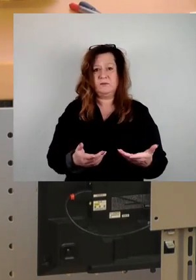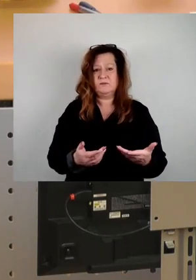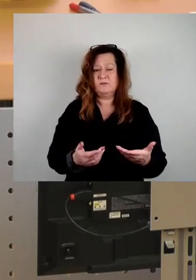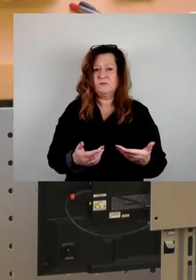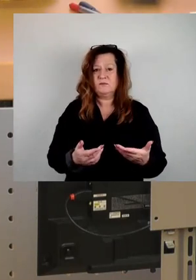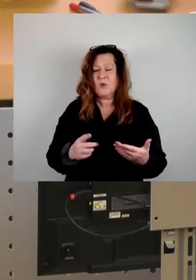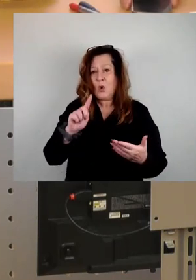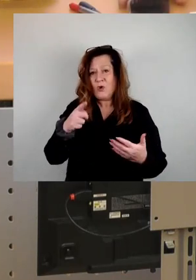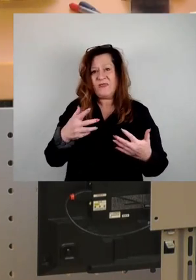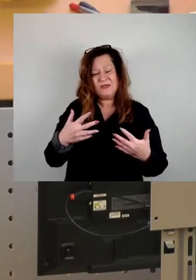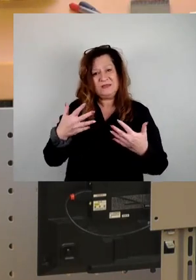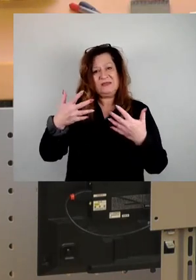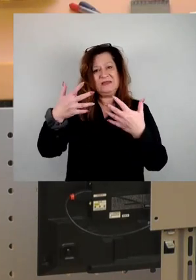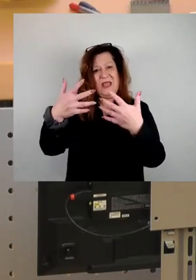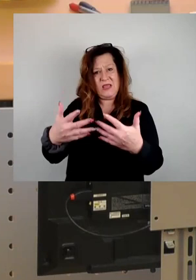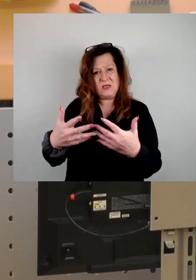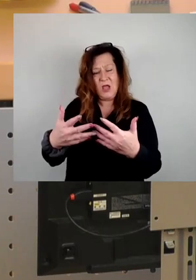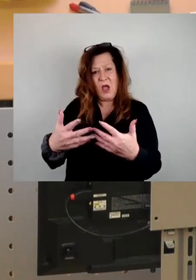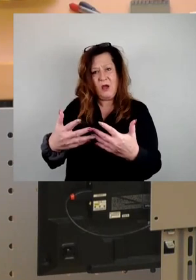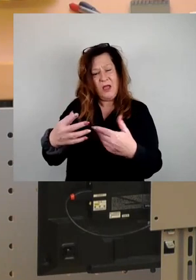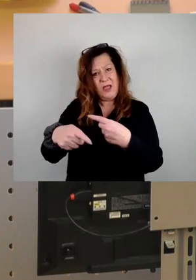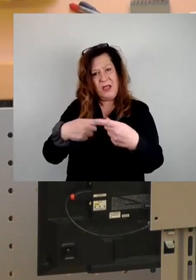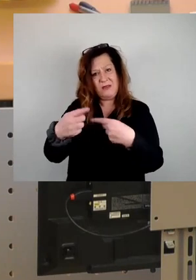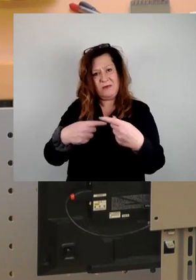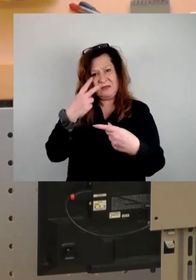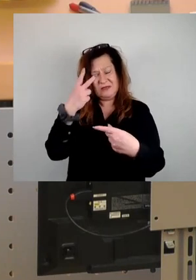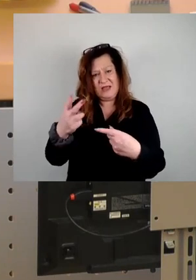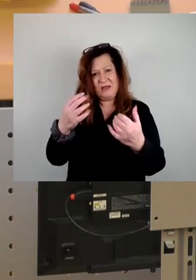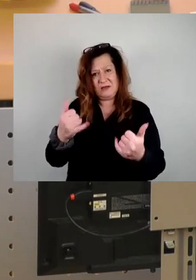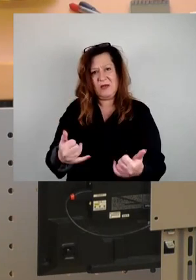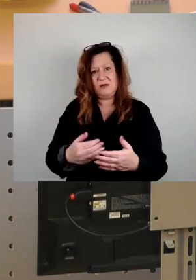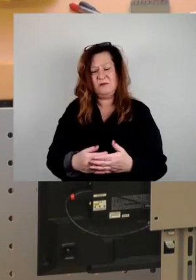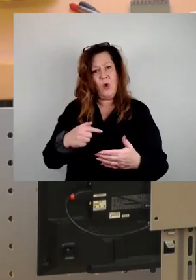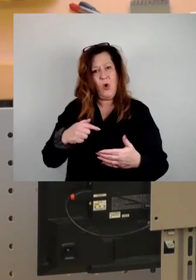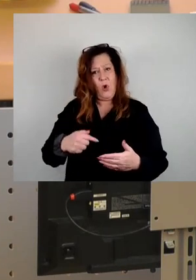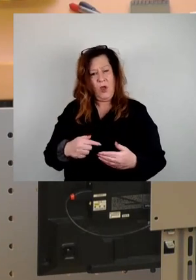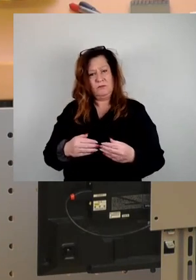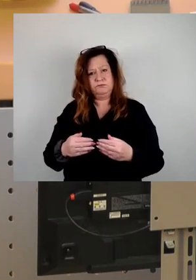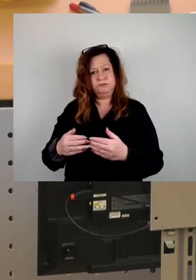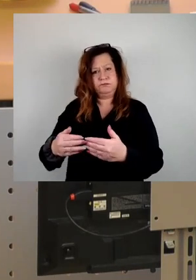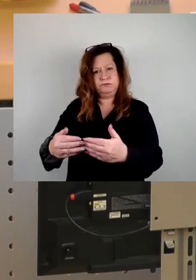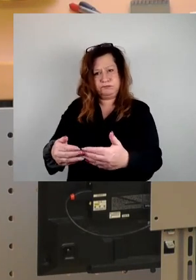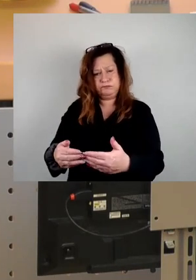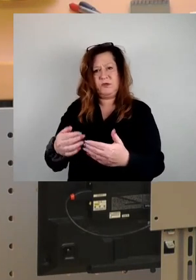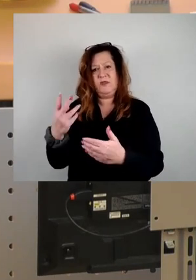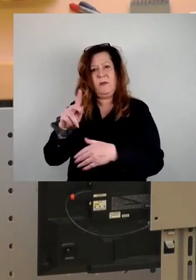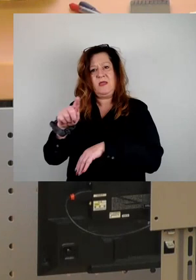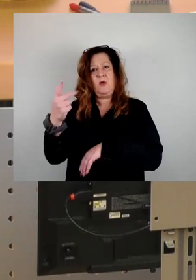die Entwicklung der Buga bildlich von der heutigen Aussaat bis zur finalen Blüte im Jahr